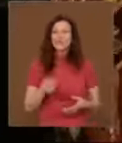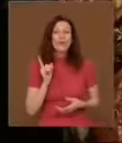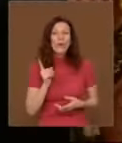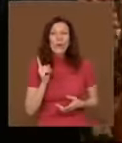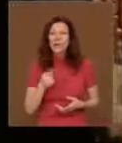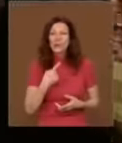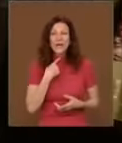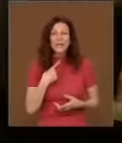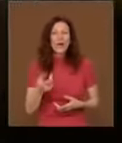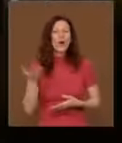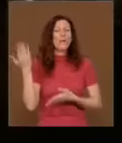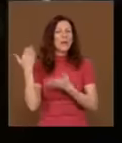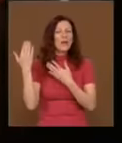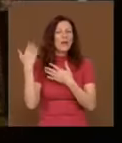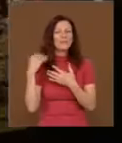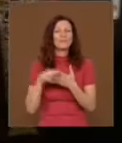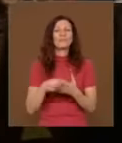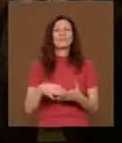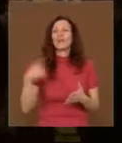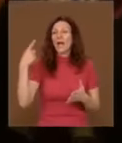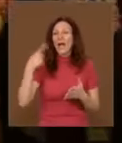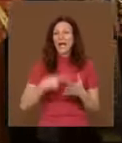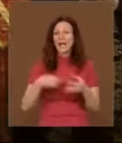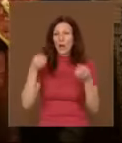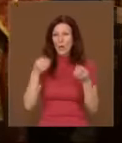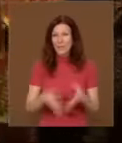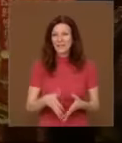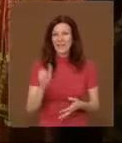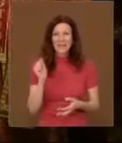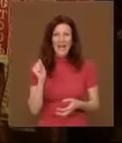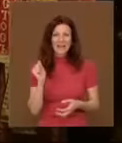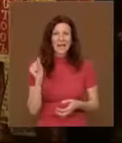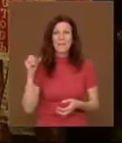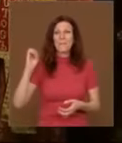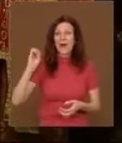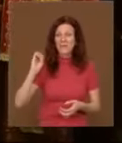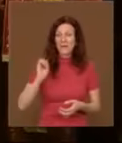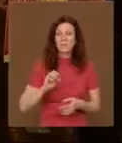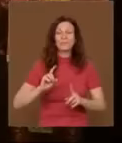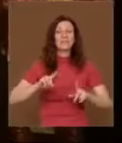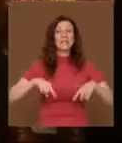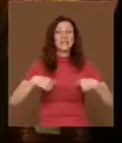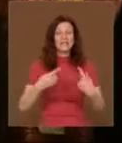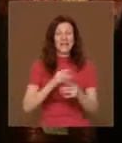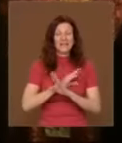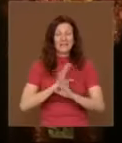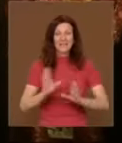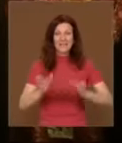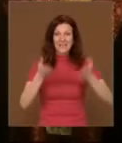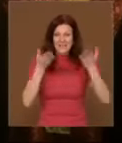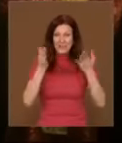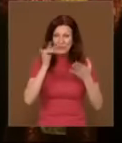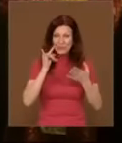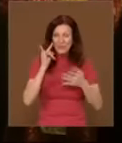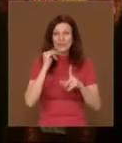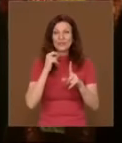от човечеството след грехопадението на прародителите, а след възкресението на Исус Христос